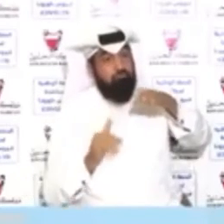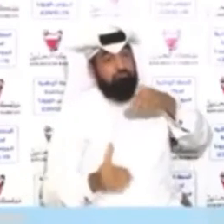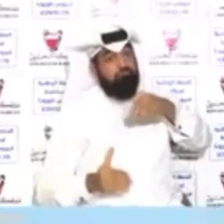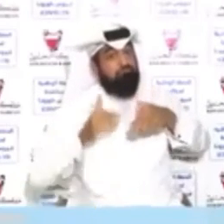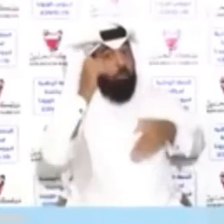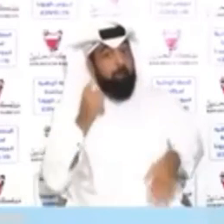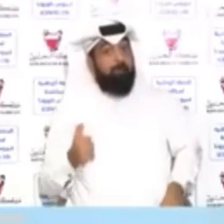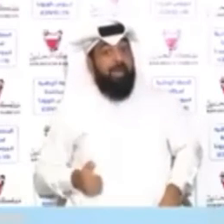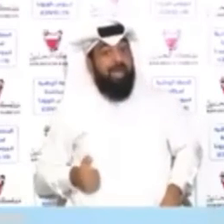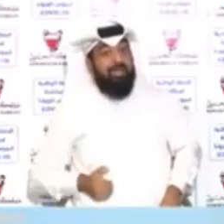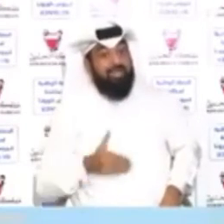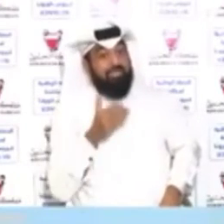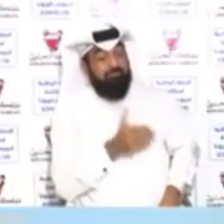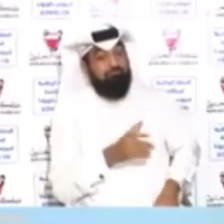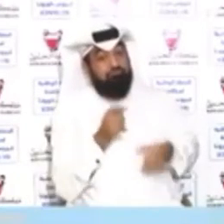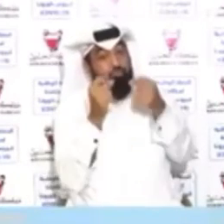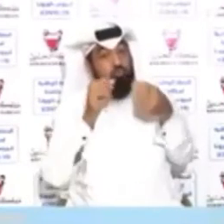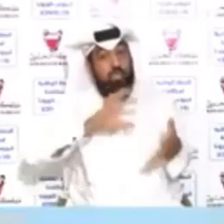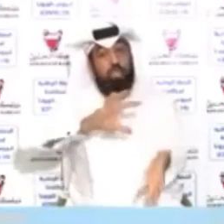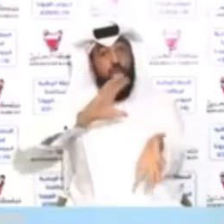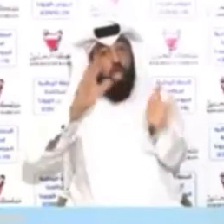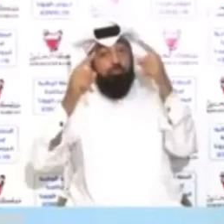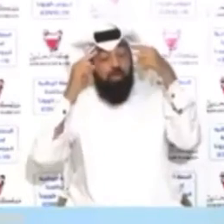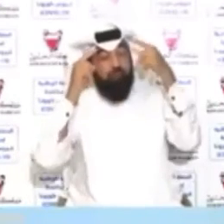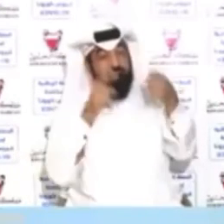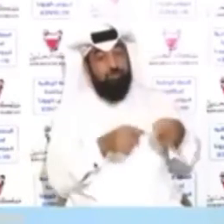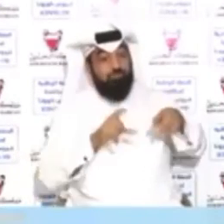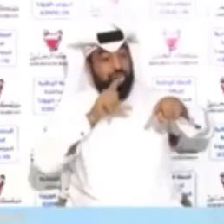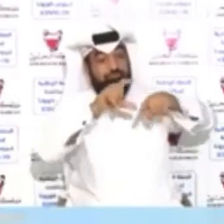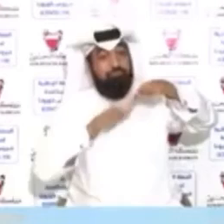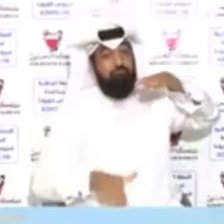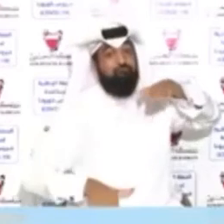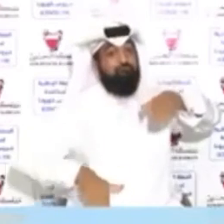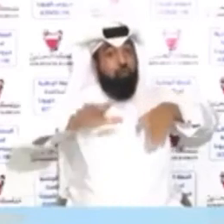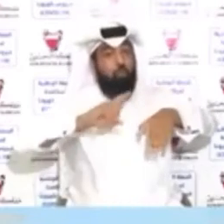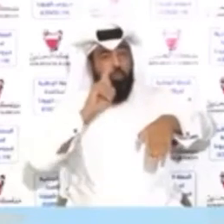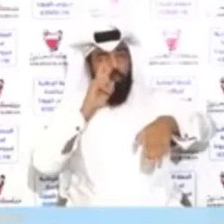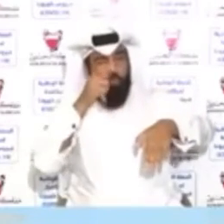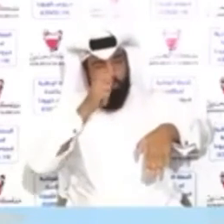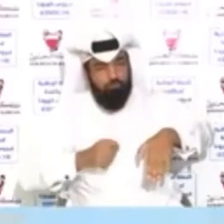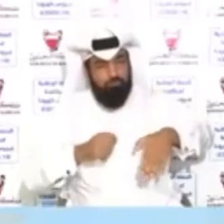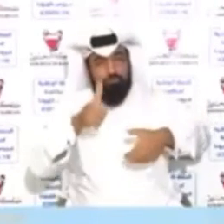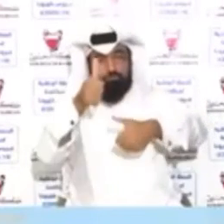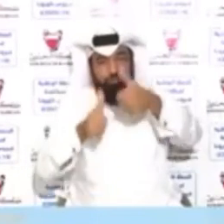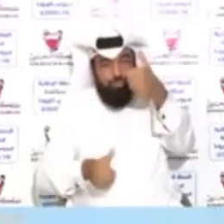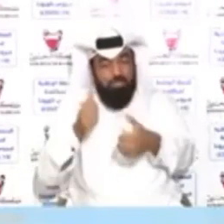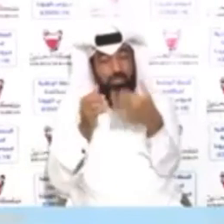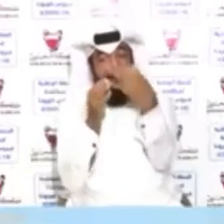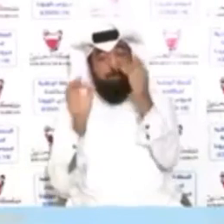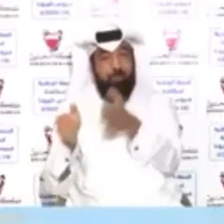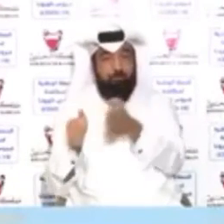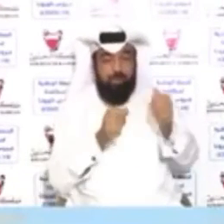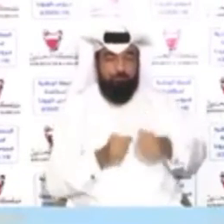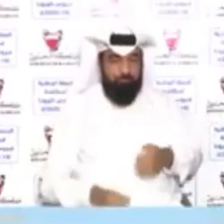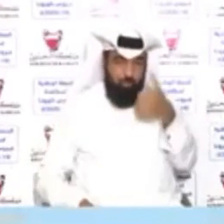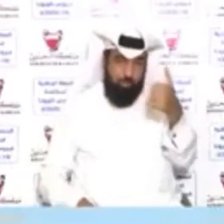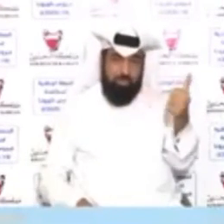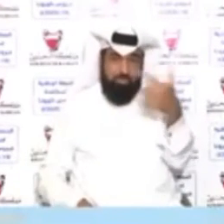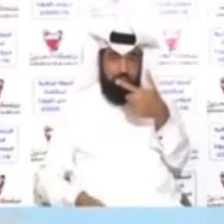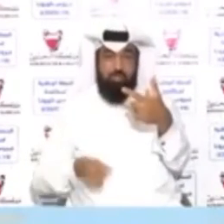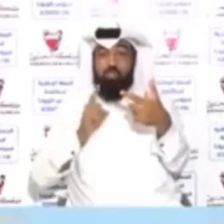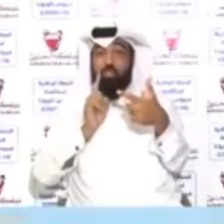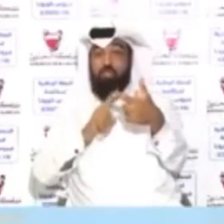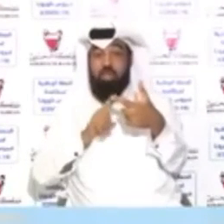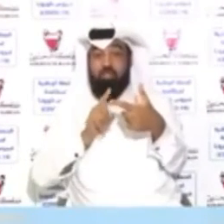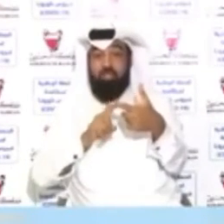قاعدة تسوي فحوصات للحصول على هذه الحالات في والوصول إليها في مرحلة مبكرة، بالإضافة إلى